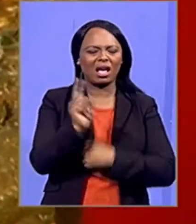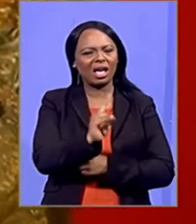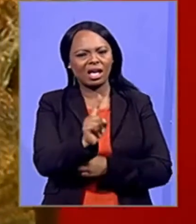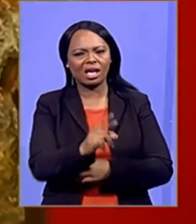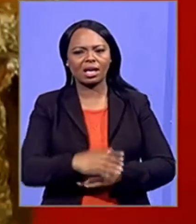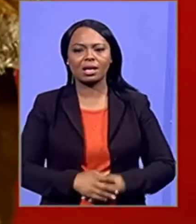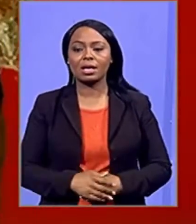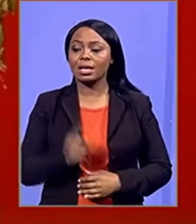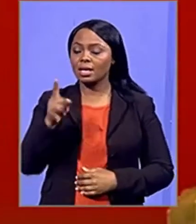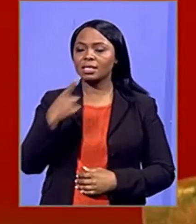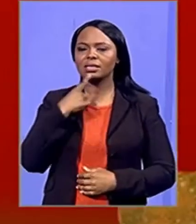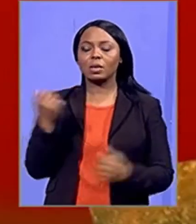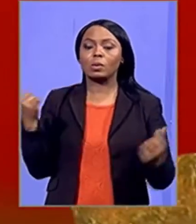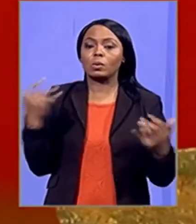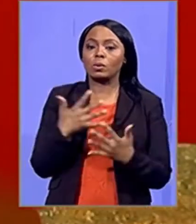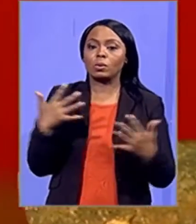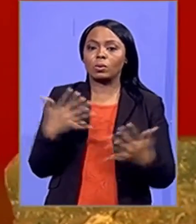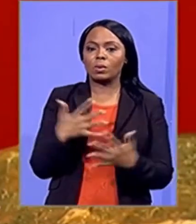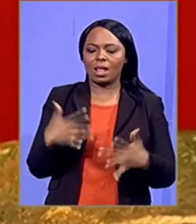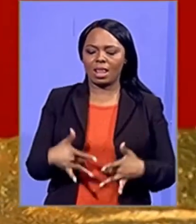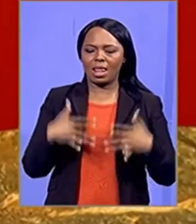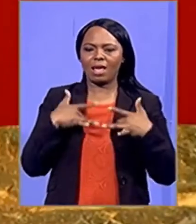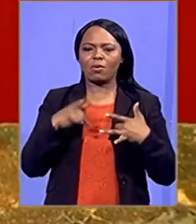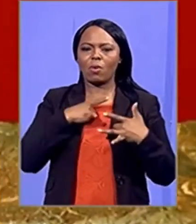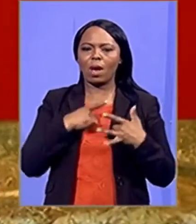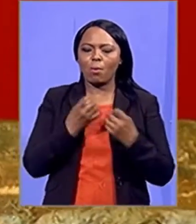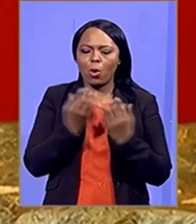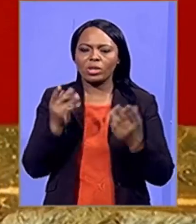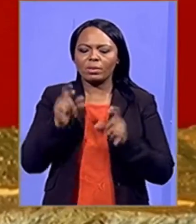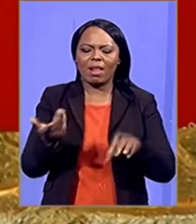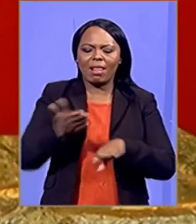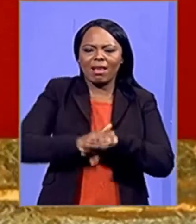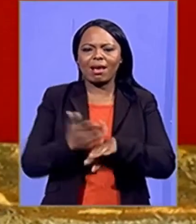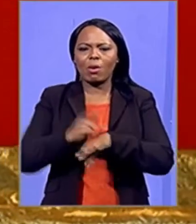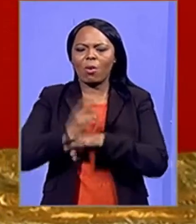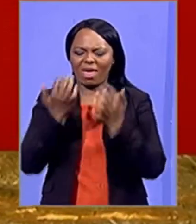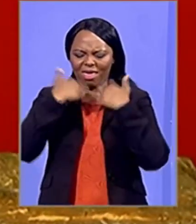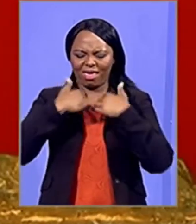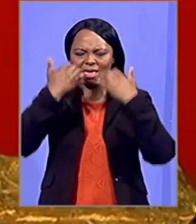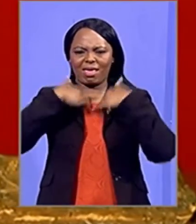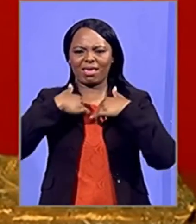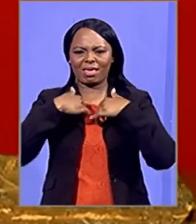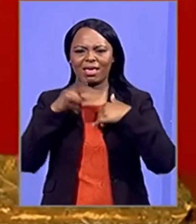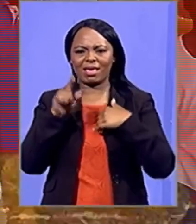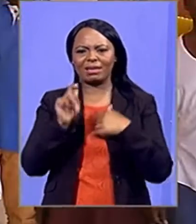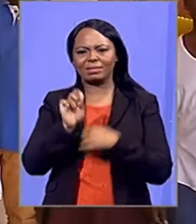ba tšhogela maphelo a bona kudu ka gore batho ba bantši ba tšwela pele go hlokofala mo tikologong ye ka baka